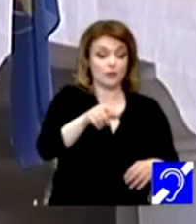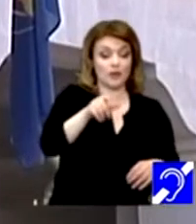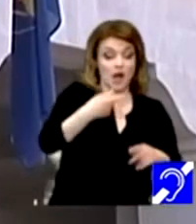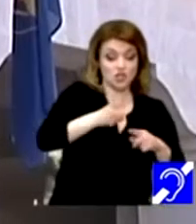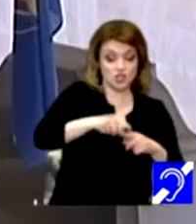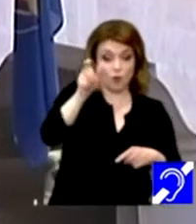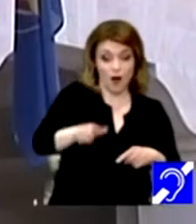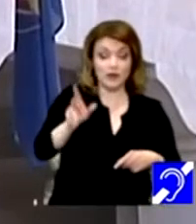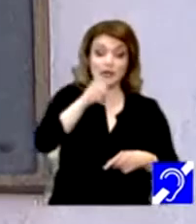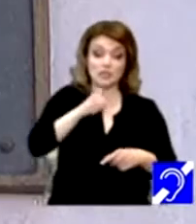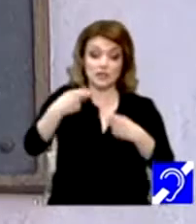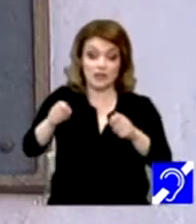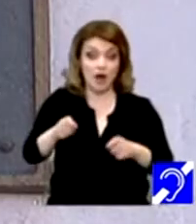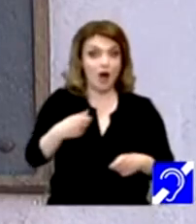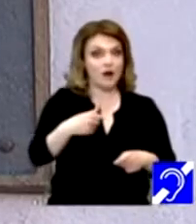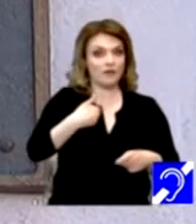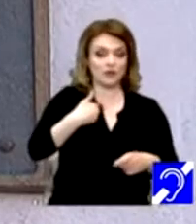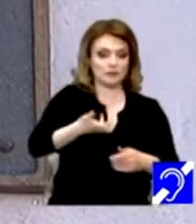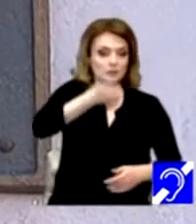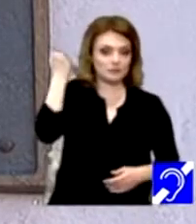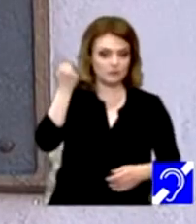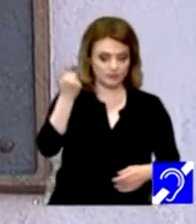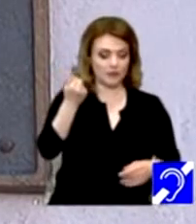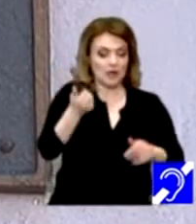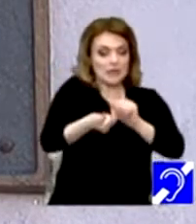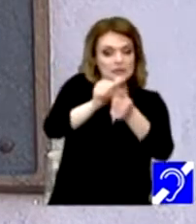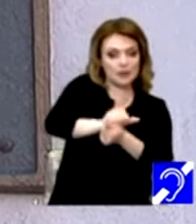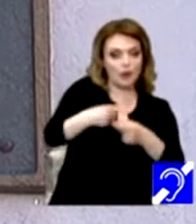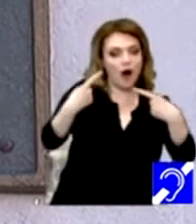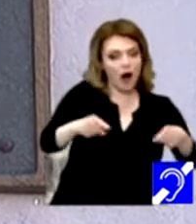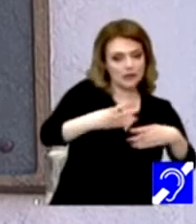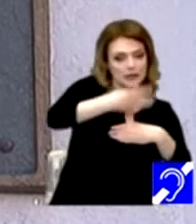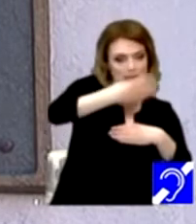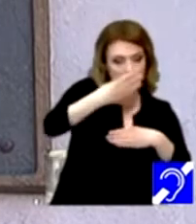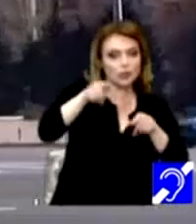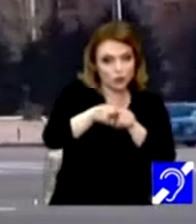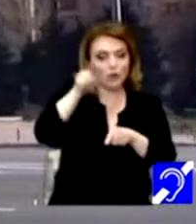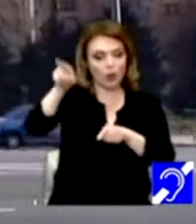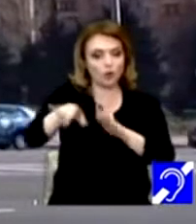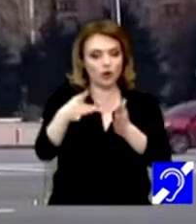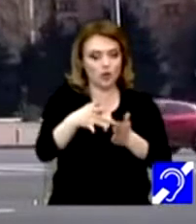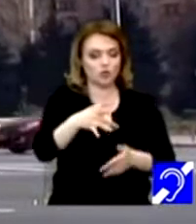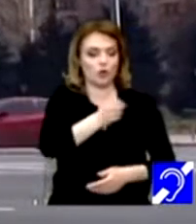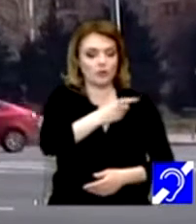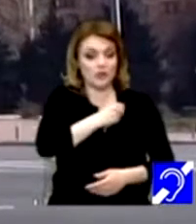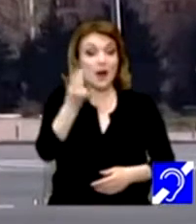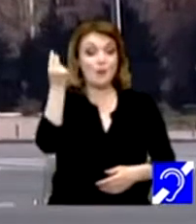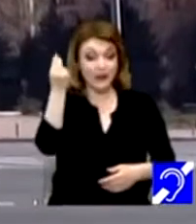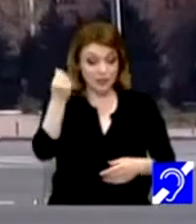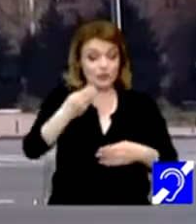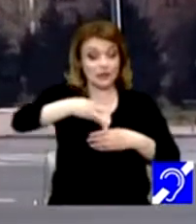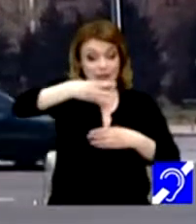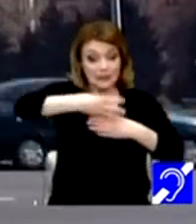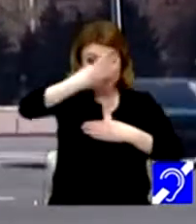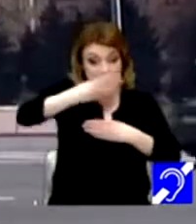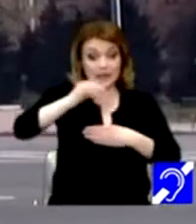să obțină la preț derizoriu clădirea consulatului în schimbul alteia tot în Odessa. Prețul clădirii și terenului aferent